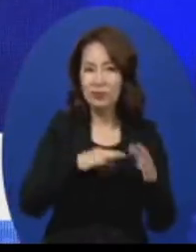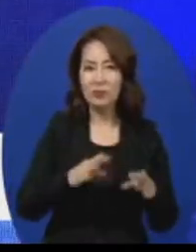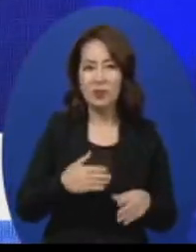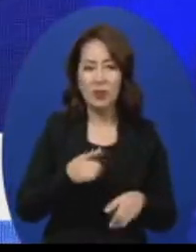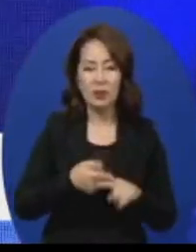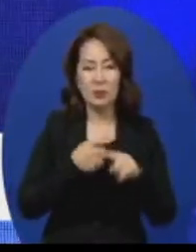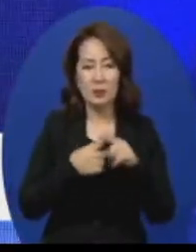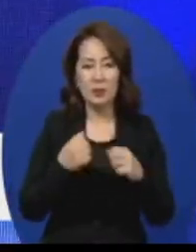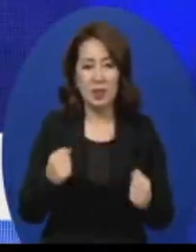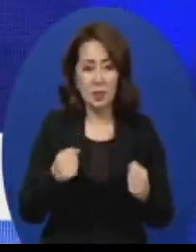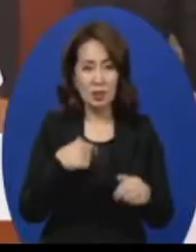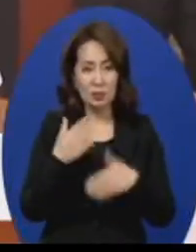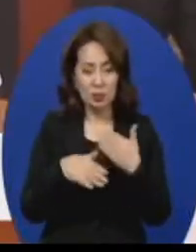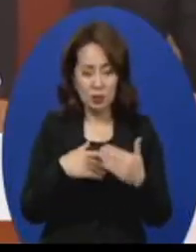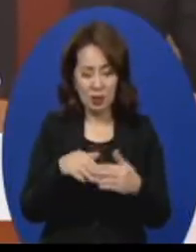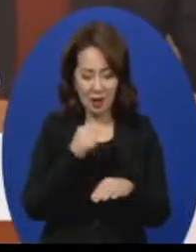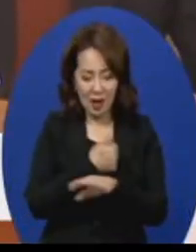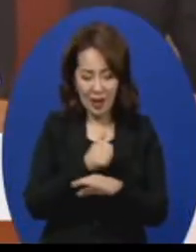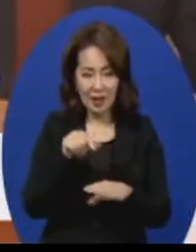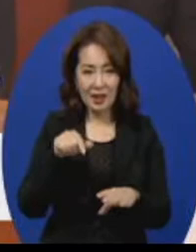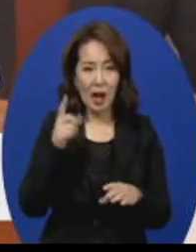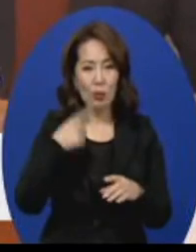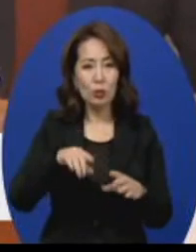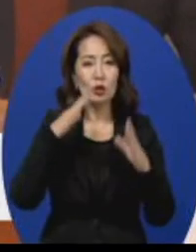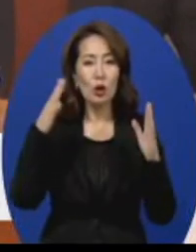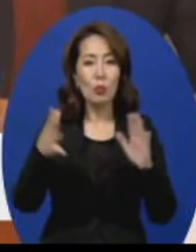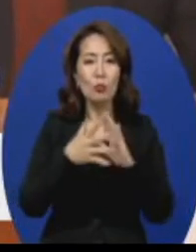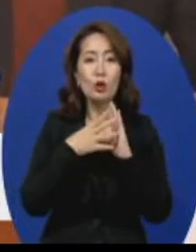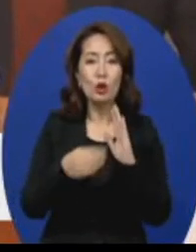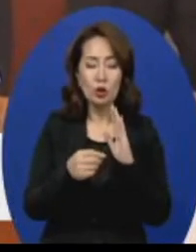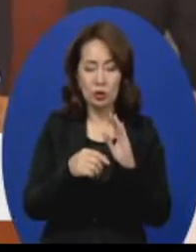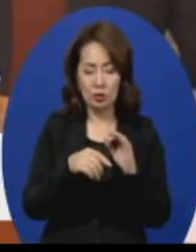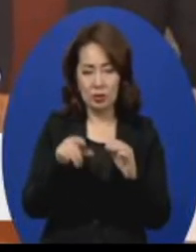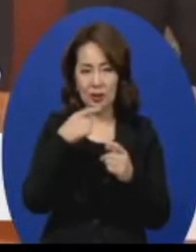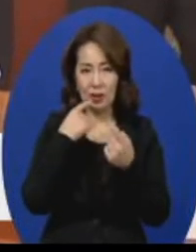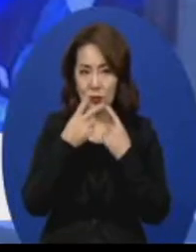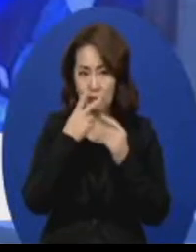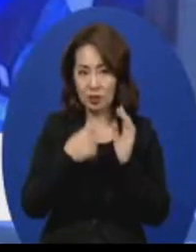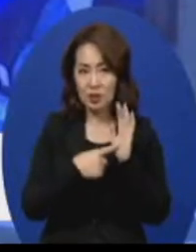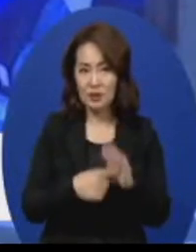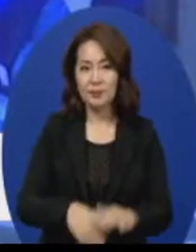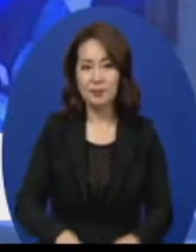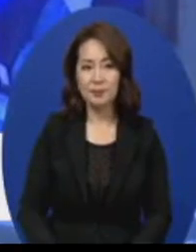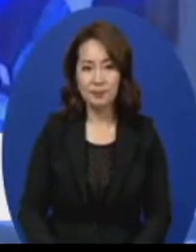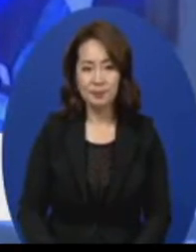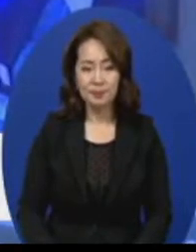амжилтруулах, эрчимжүүлэхэд аялал жуулчлалын салбар хамгийн том нөлөө үзүүлнэ гэж талууд үзэж байна.